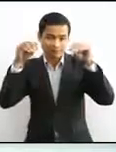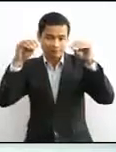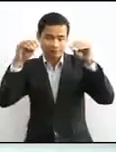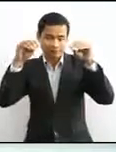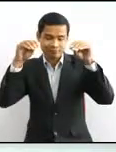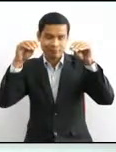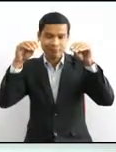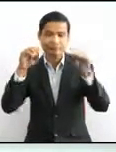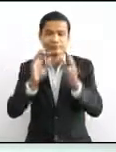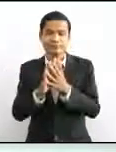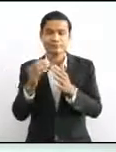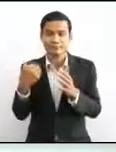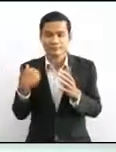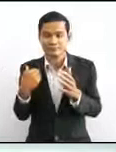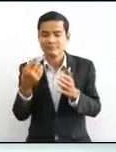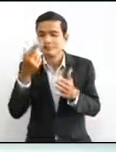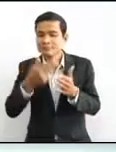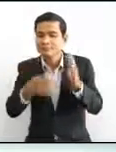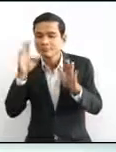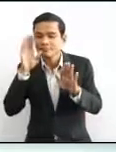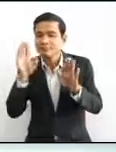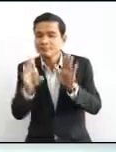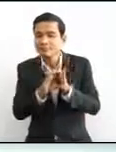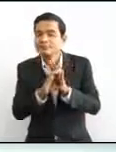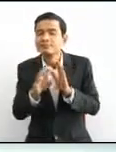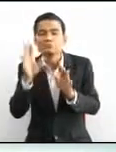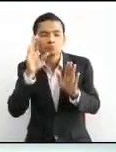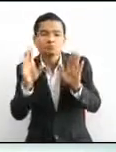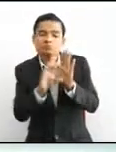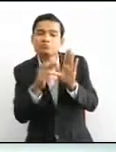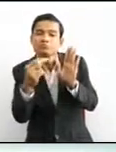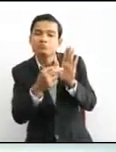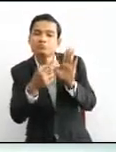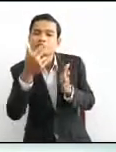tên chà cứ nè kêu miền rúp phê con khơi rúi khla con